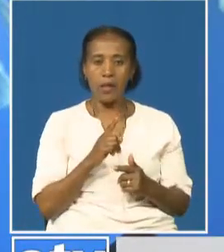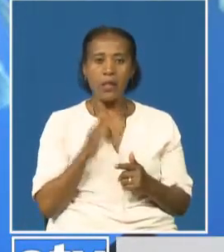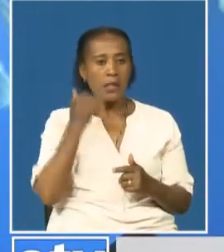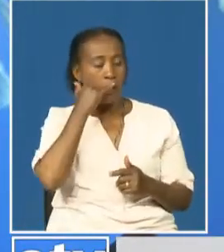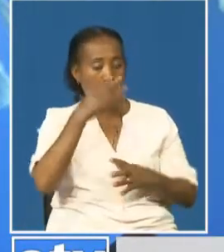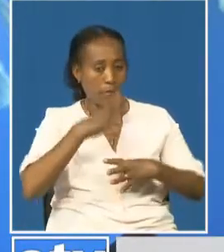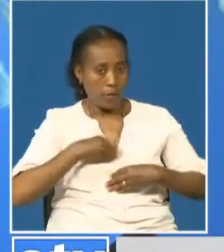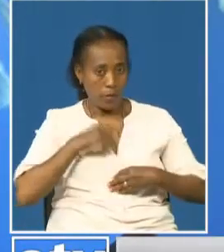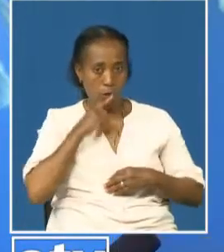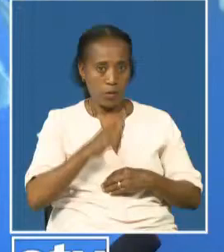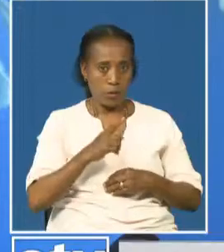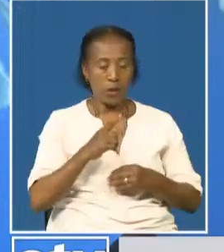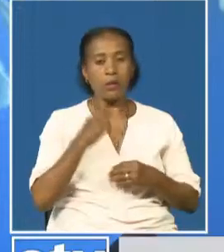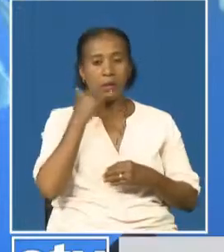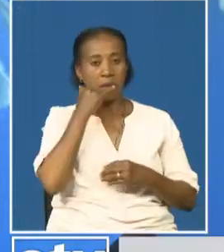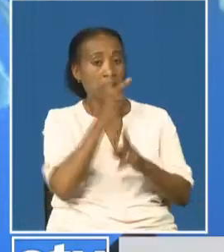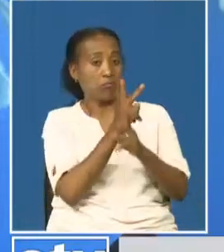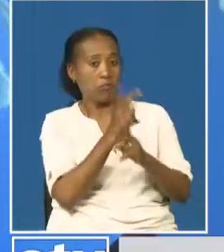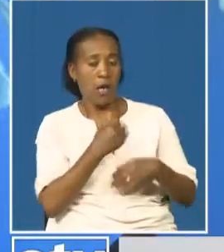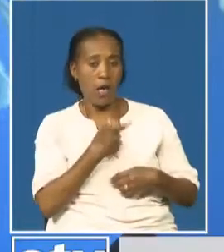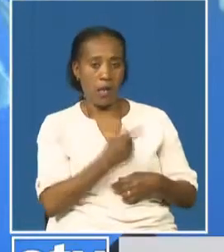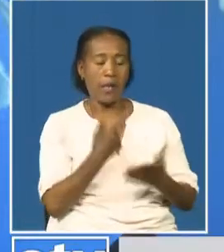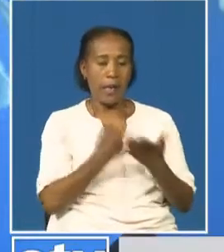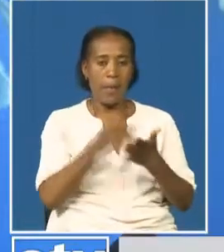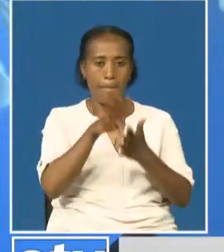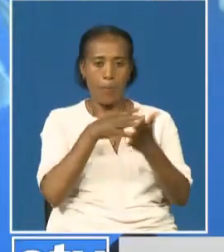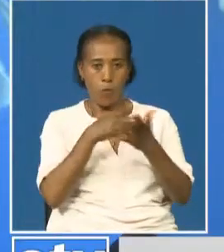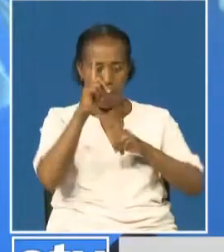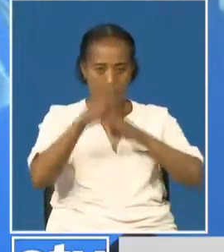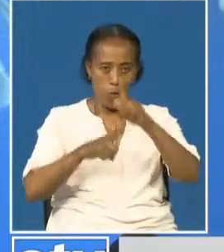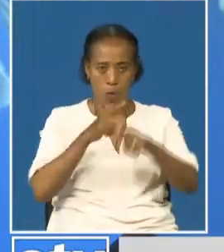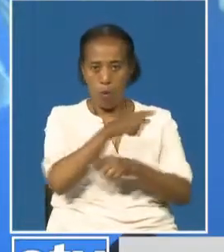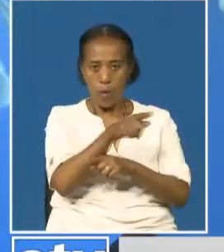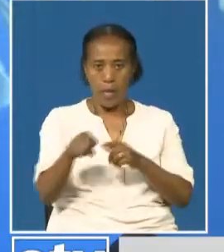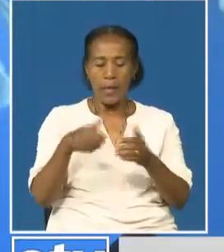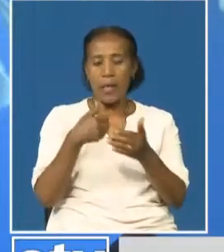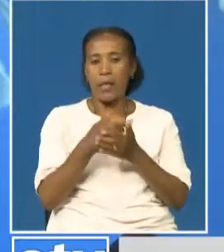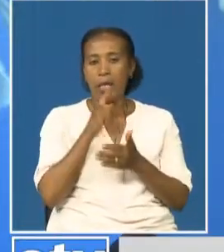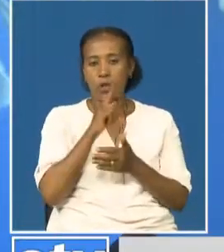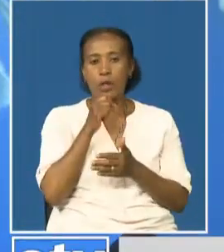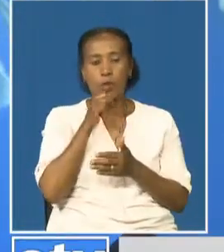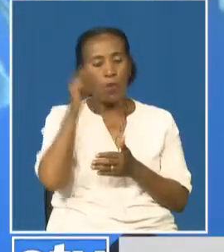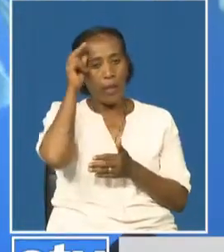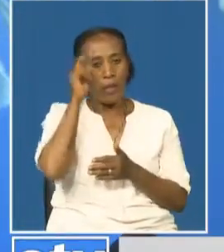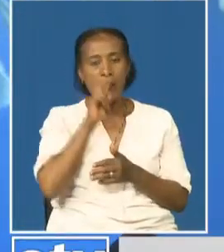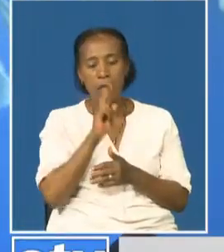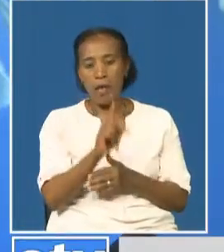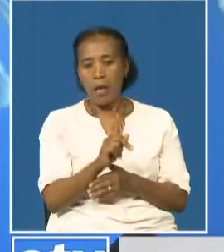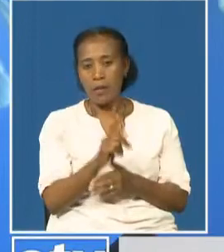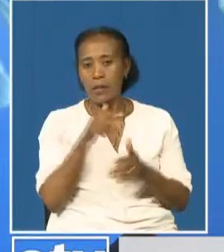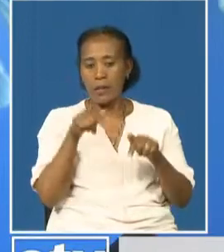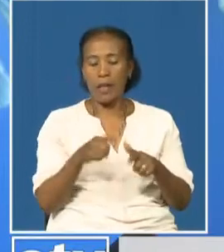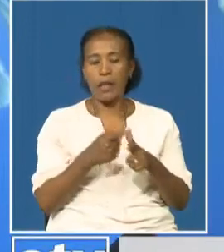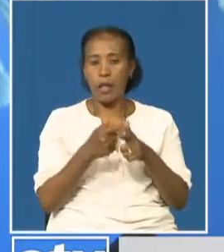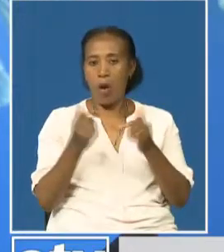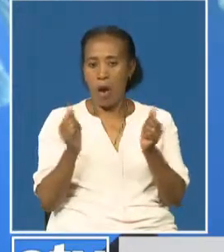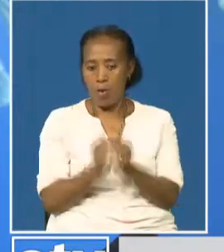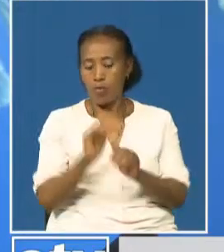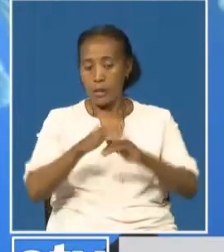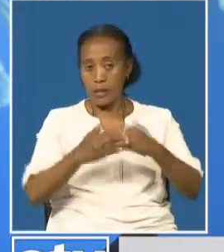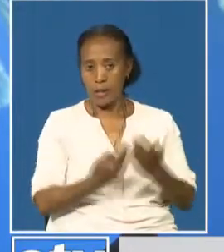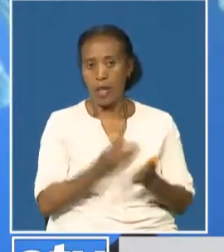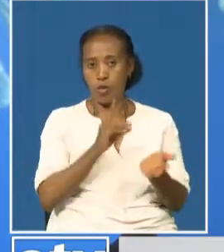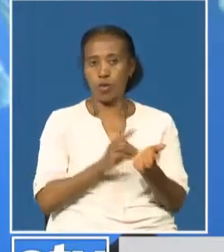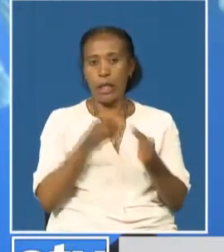ስልኮቻችሁን በመቀበል የደስደስ ተስፋ ተጠብቃችኋለች። ይሄንን ፕሮግራም በመልእክት ቋንቋ ደናታ ያደረሰቻላችሁ ቴቱ ባይልኝናት። ዛሬ ደግሞ አብረውን ያሉት